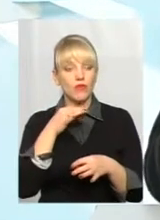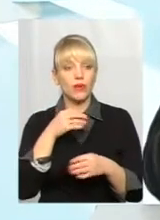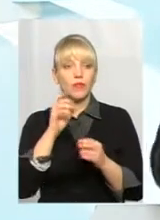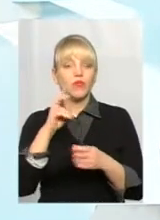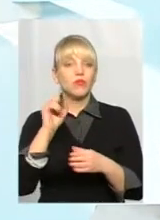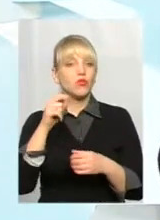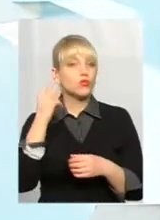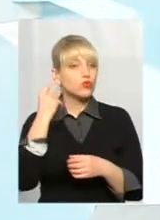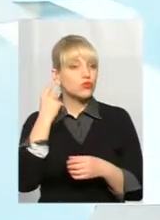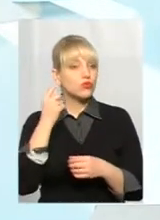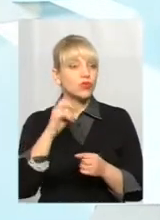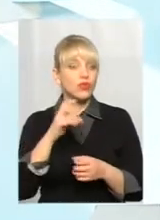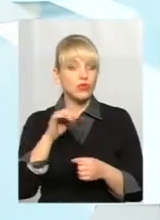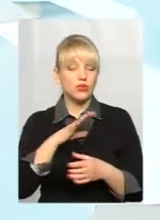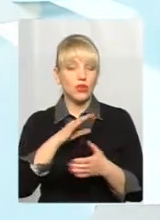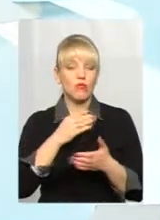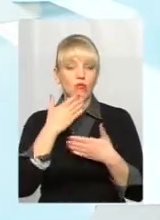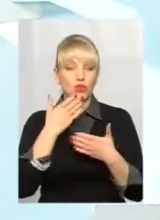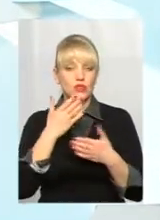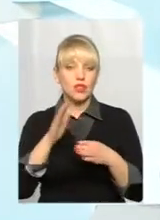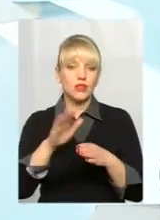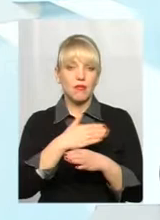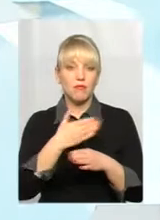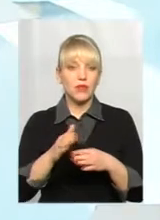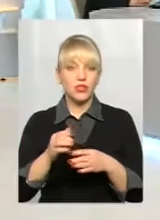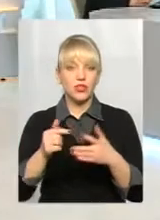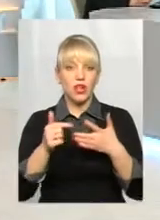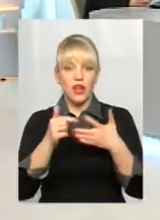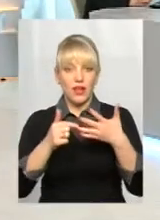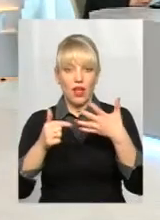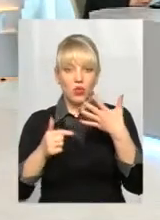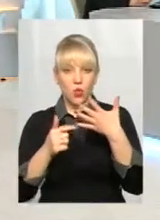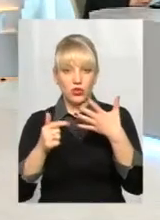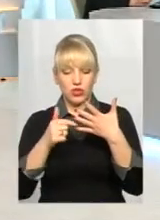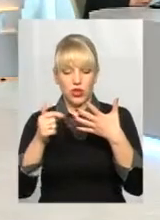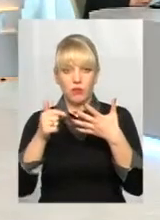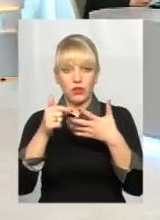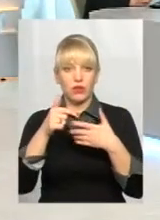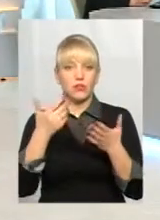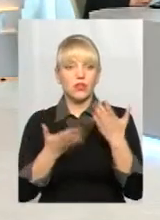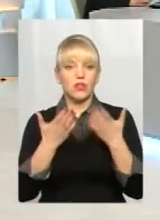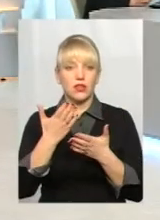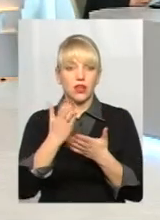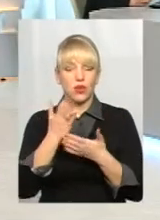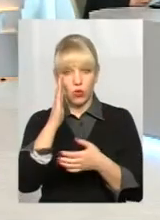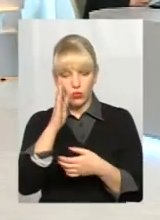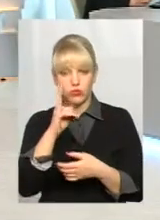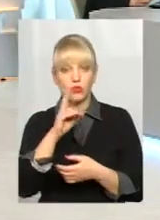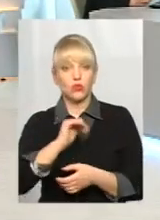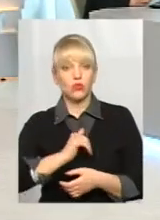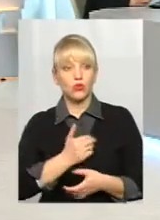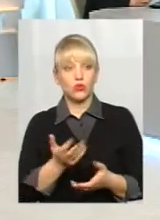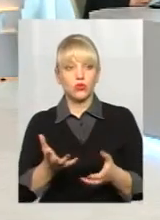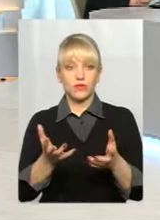можна почути, прочитати щось між рядочками. Я так подумав, побачив, що є спритні хлопці, які хочуть взяти